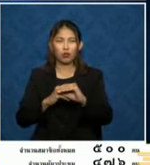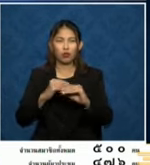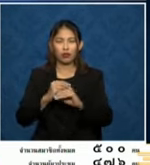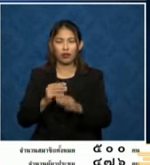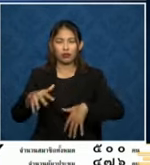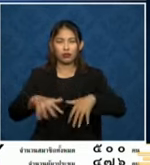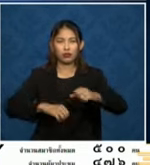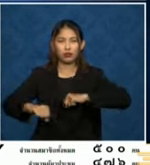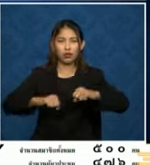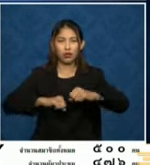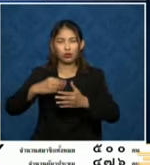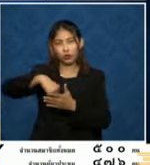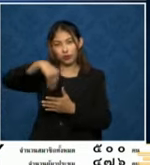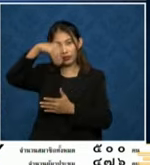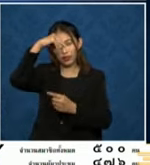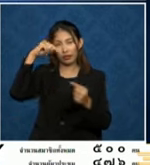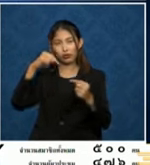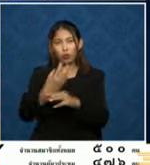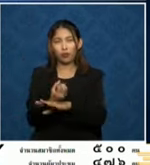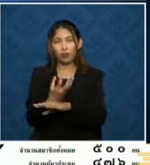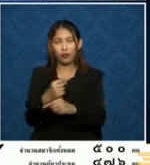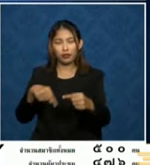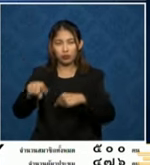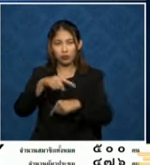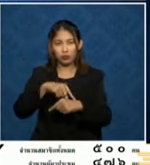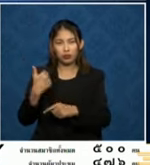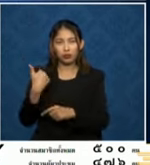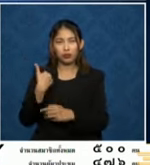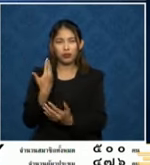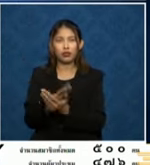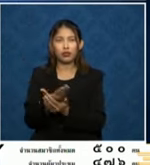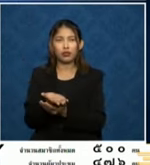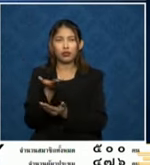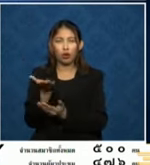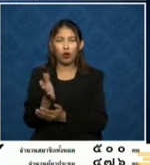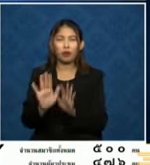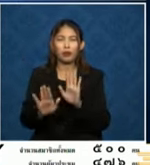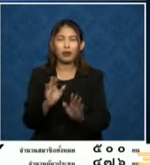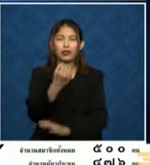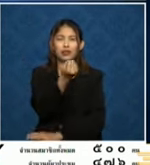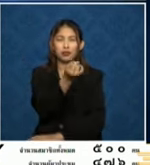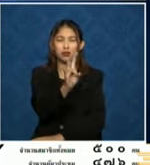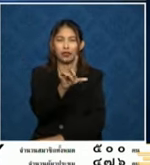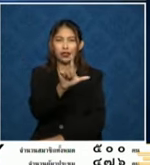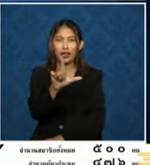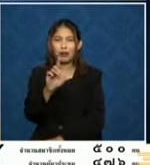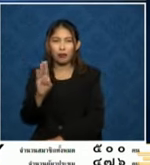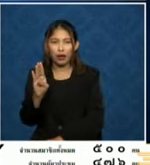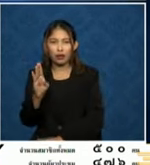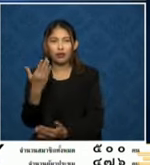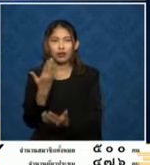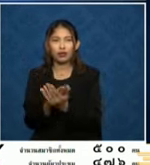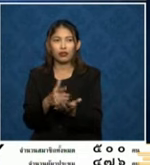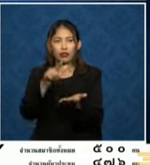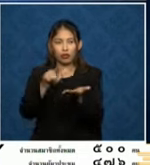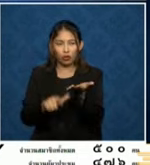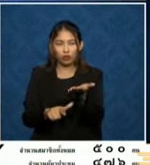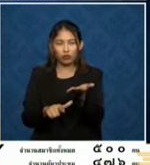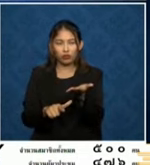ครงการเพชรในตมนะครับซึ่งขอทำคำของประมาณมาเนี่ยประมาณ17ล้านบาทนะครับแล้วก็ถูกปรับลดลงเนี่ยประ